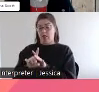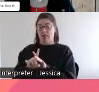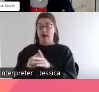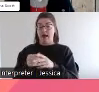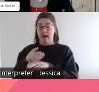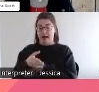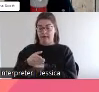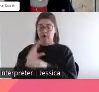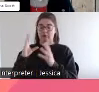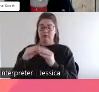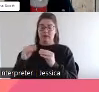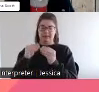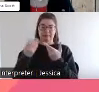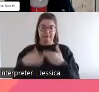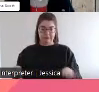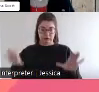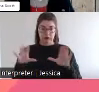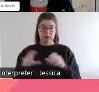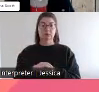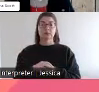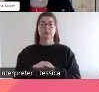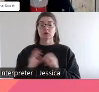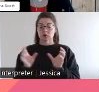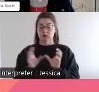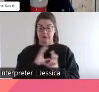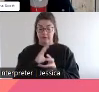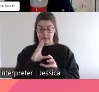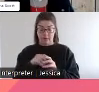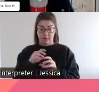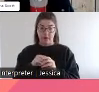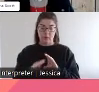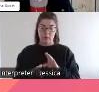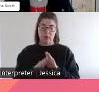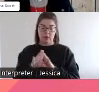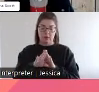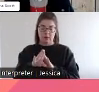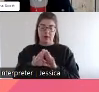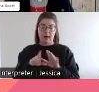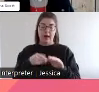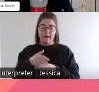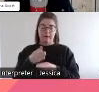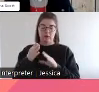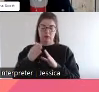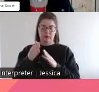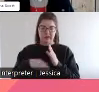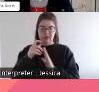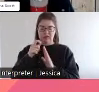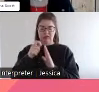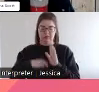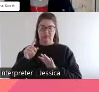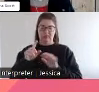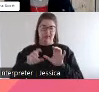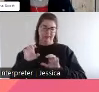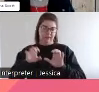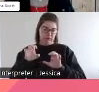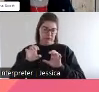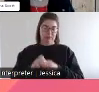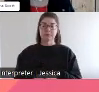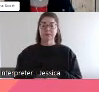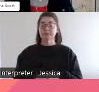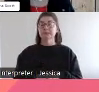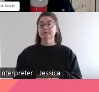Pour désactiver les notifications du chat, cliquez sur la barre, sur la flèche près du chat dans